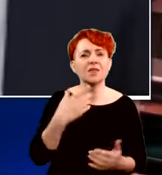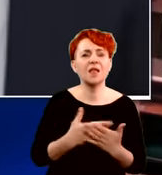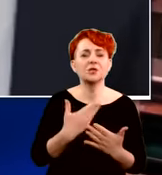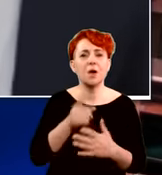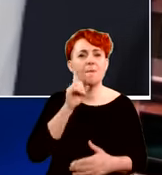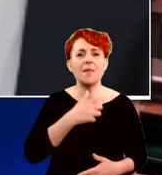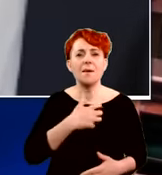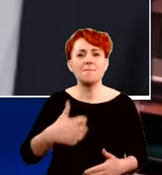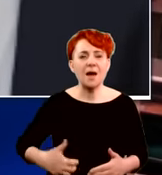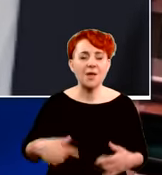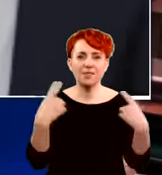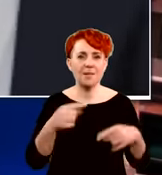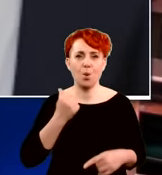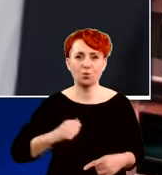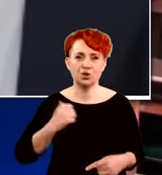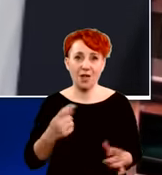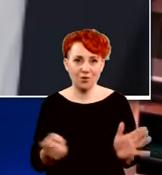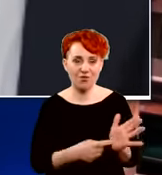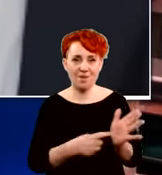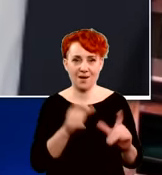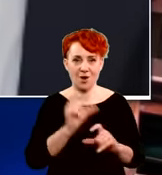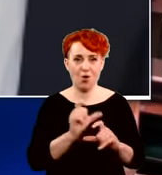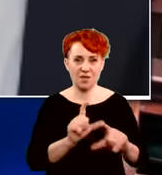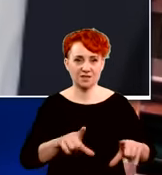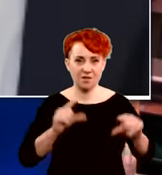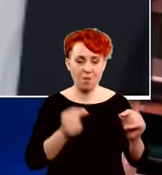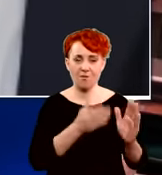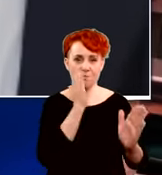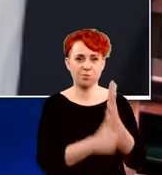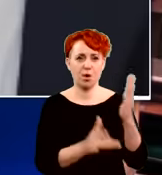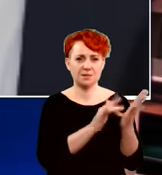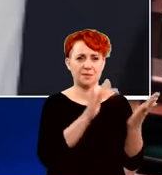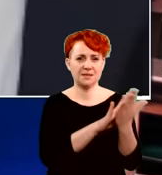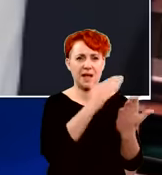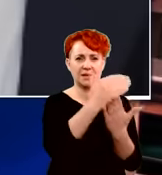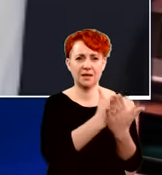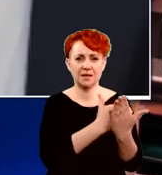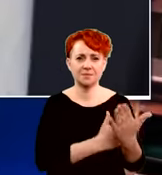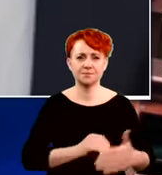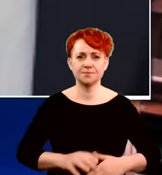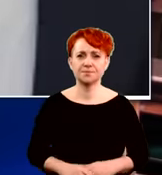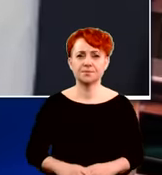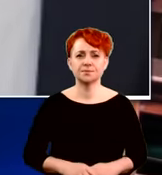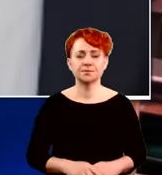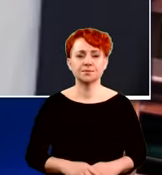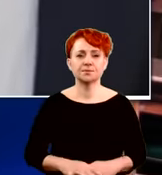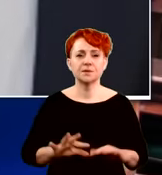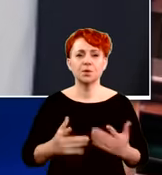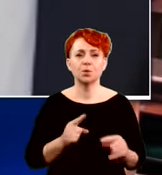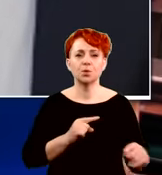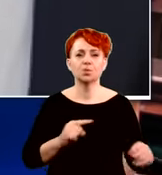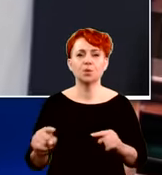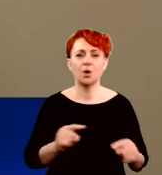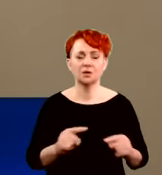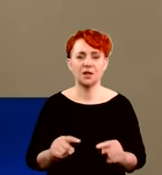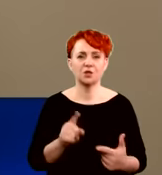czekał na to, co jest wymogiem kodeksu wyborczego? Tam jest wprost to sformułowane. To znaczy, tutaj trzeba rozdzielić, proszę państwa,